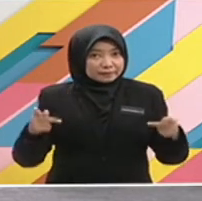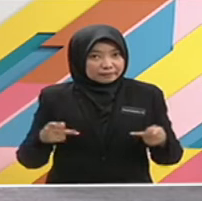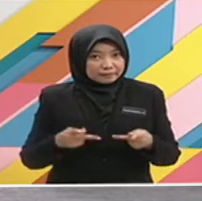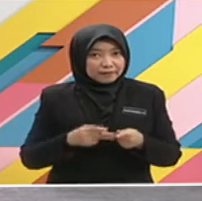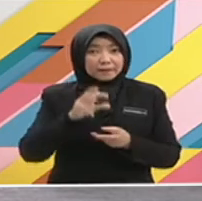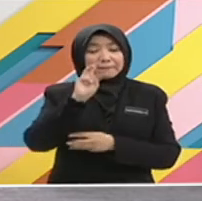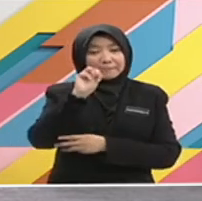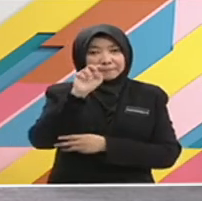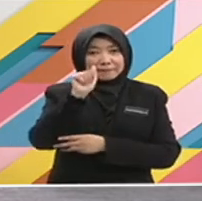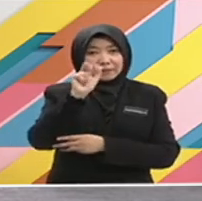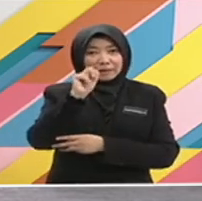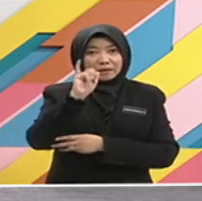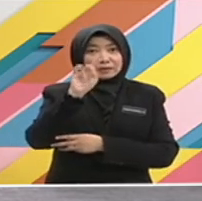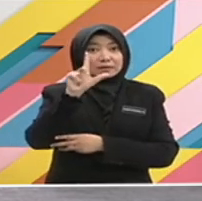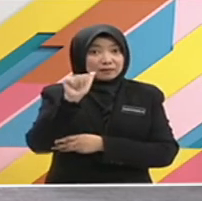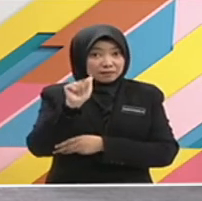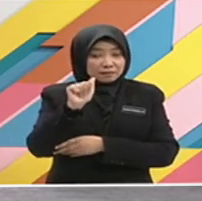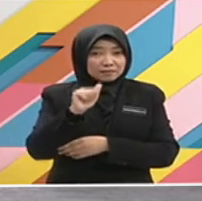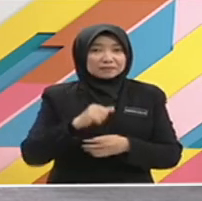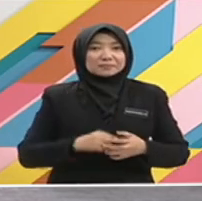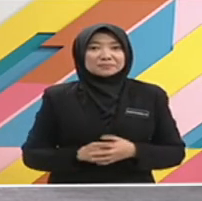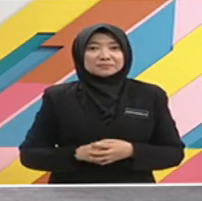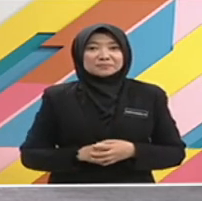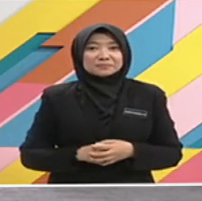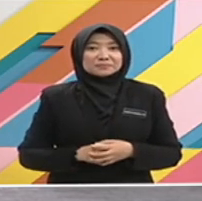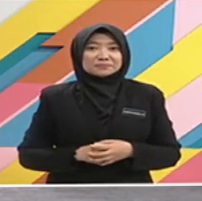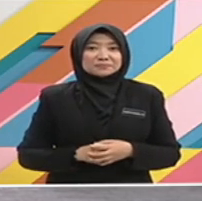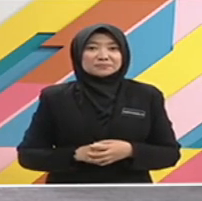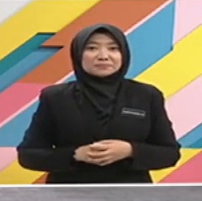biru saya tu? Boleh, boleh. Cantik, cikgu. Ya. Okey.